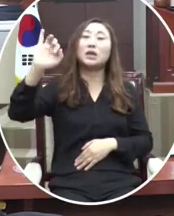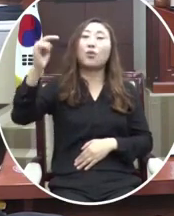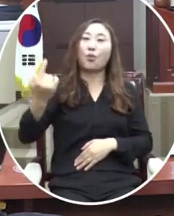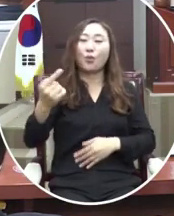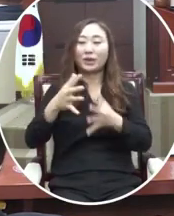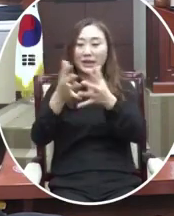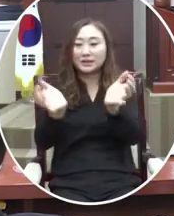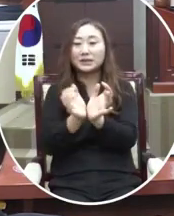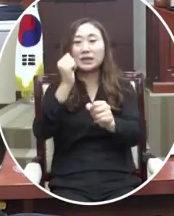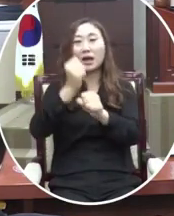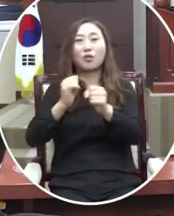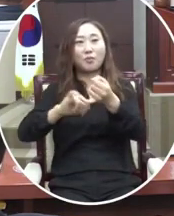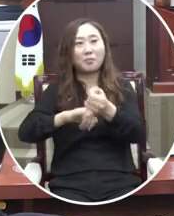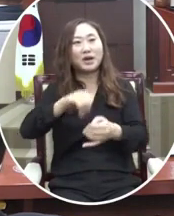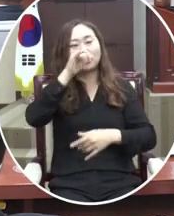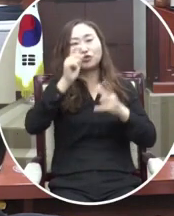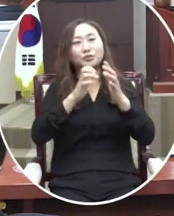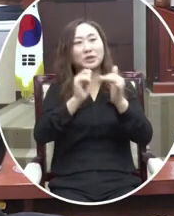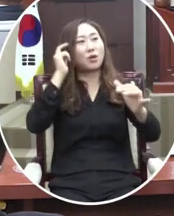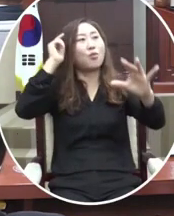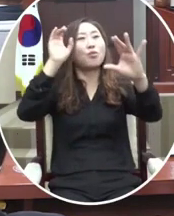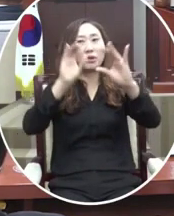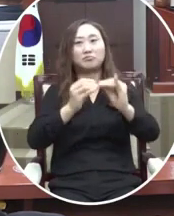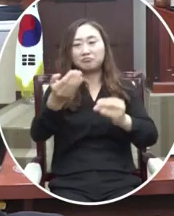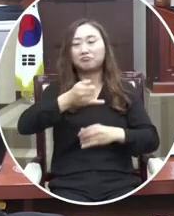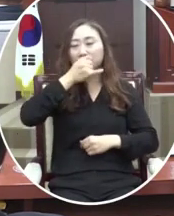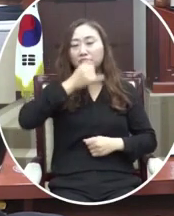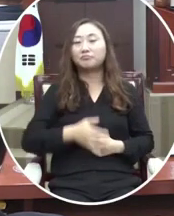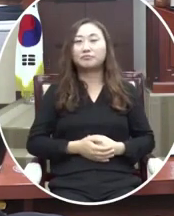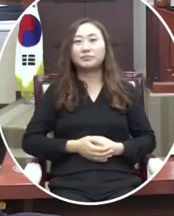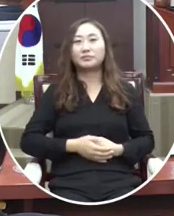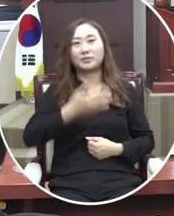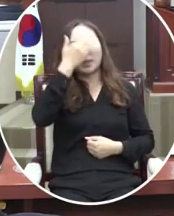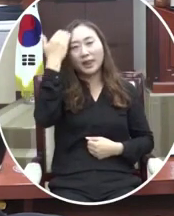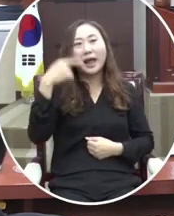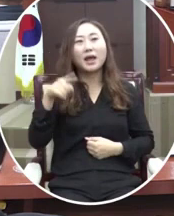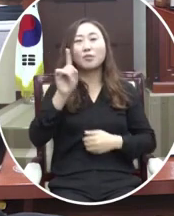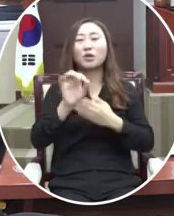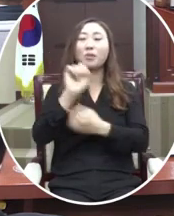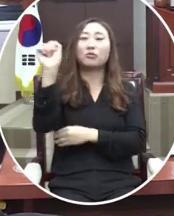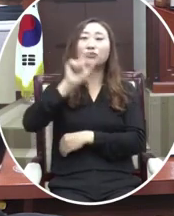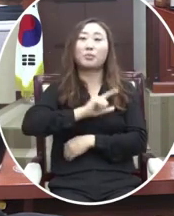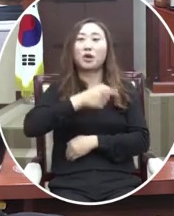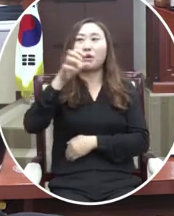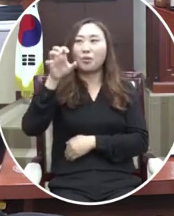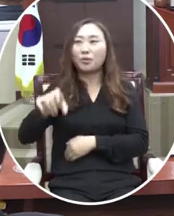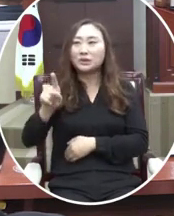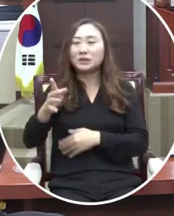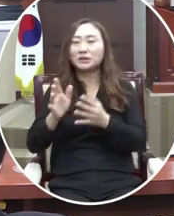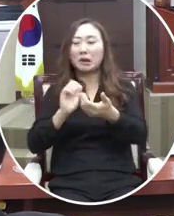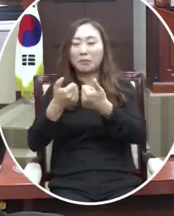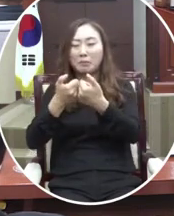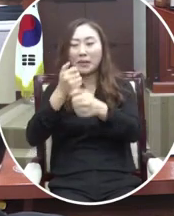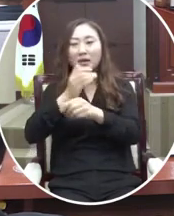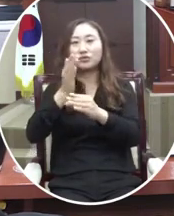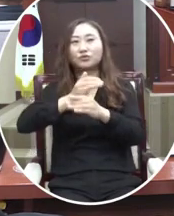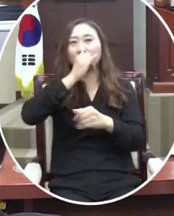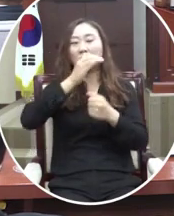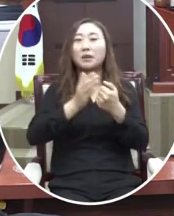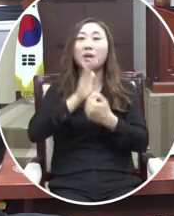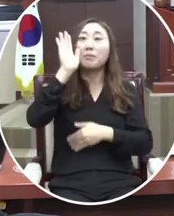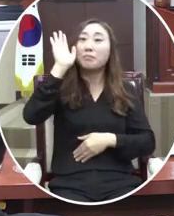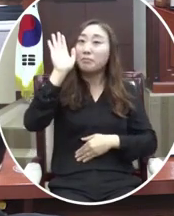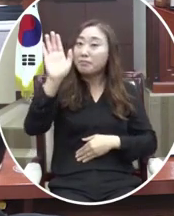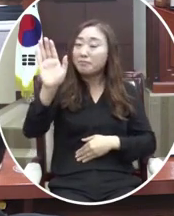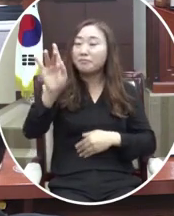필요성을 재확인하고 구민들의 공감을 얻을 수 있었습니다 다행히 면허 시험장 이전에 물고가 튀고 있는만큼